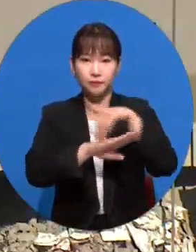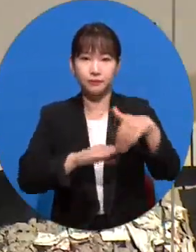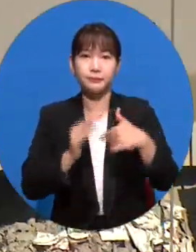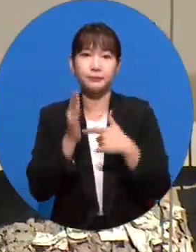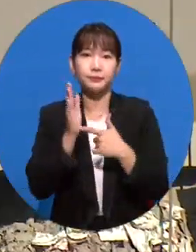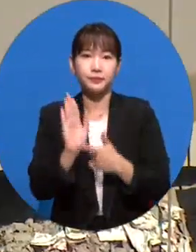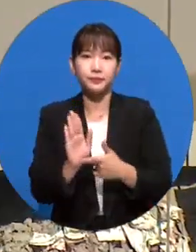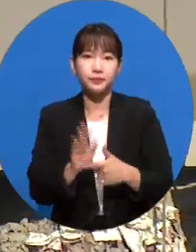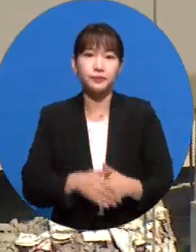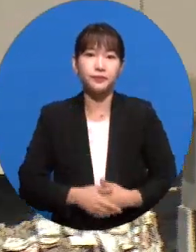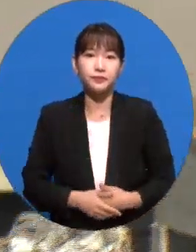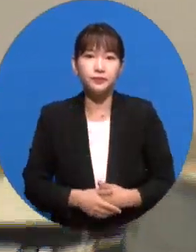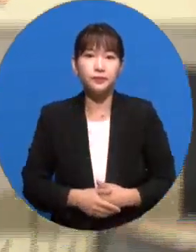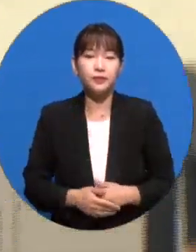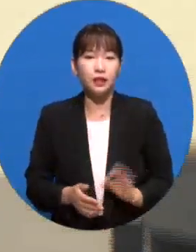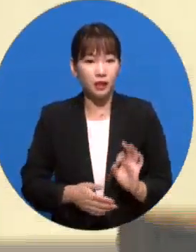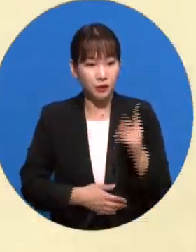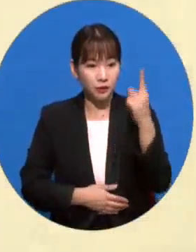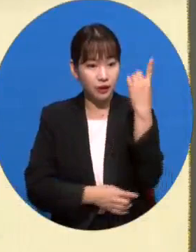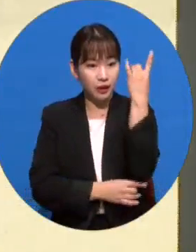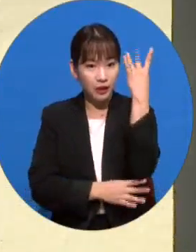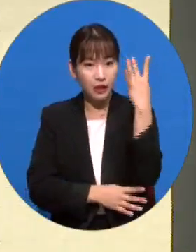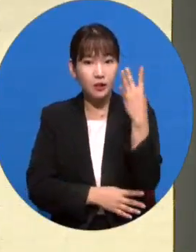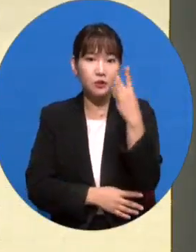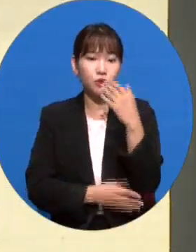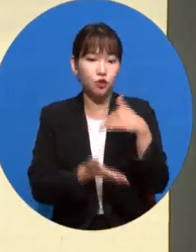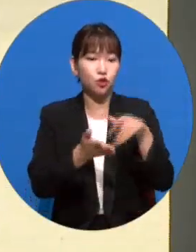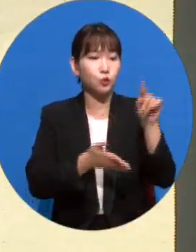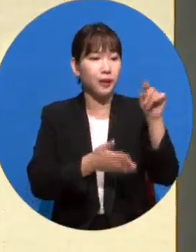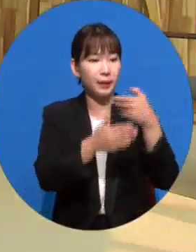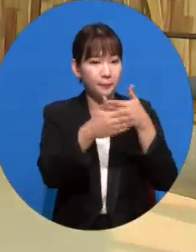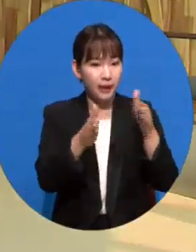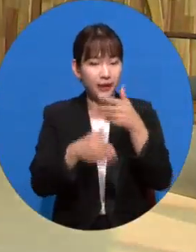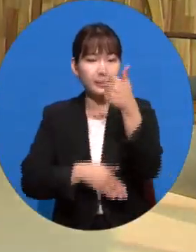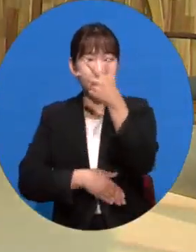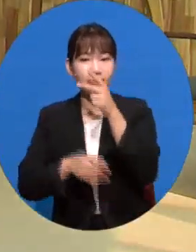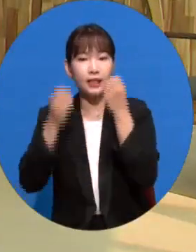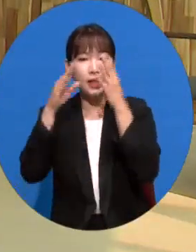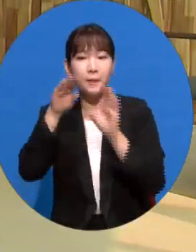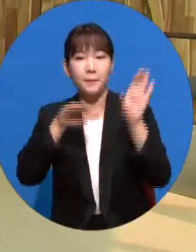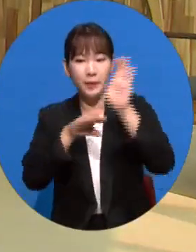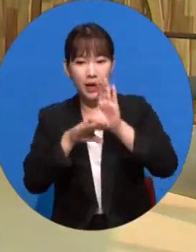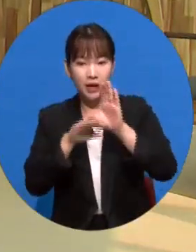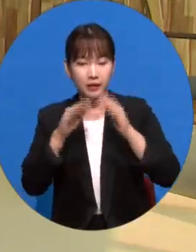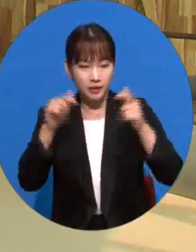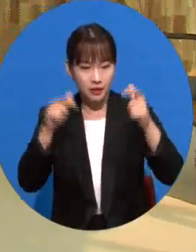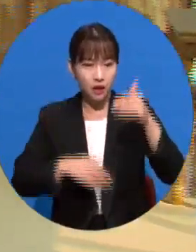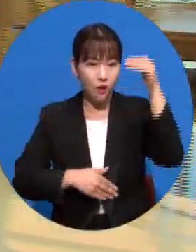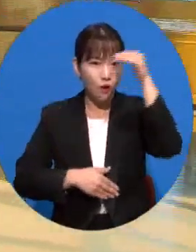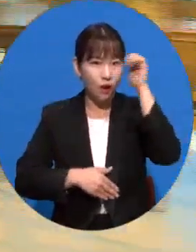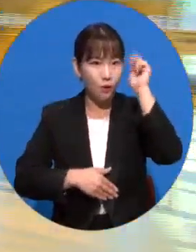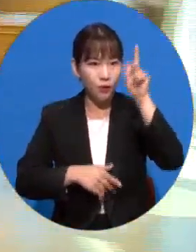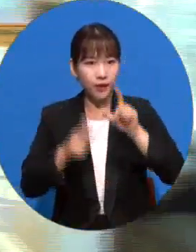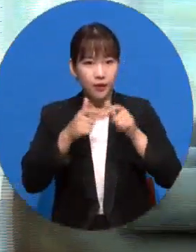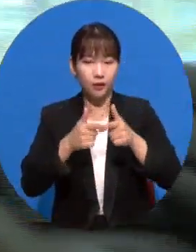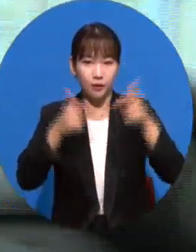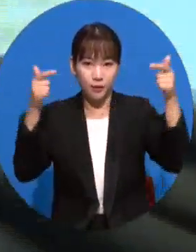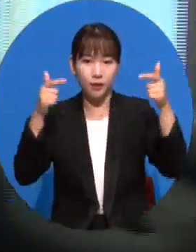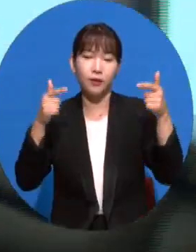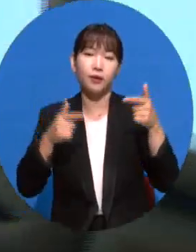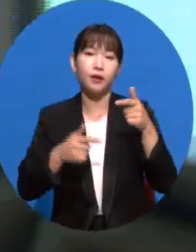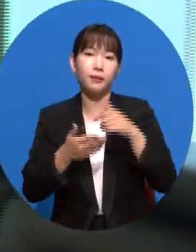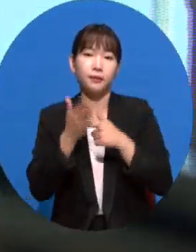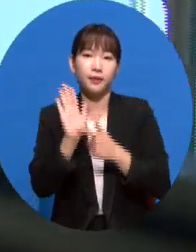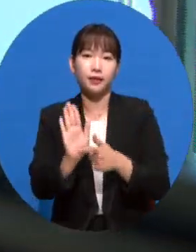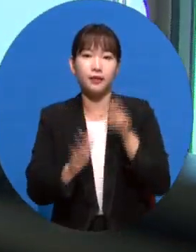뵙겠습니다 이에 따라 기존 만요 실에 7천 여실히 토해져 전남의 관광 인프라가 대폭 개선될 것으로